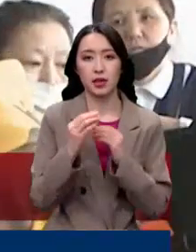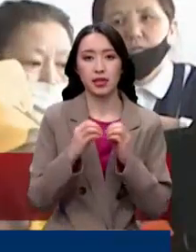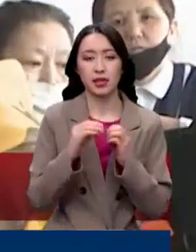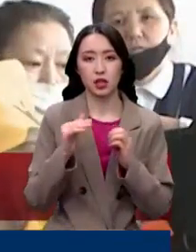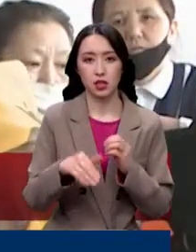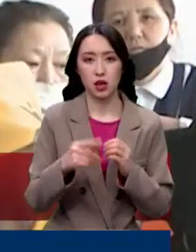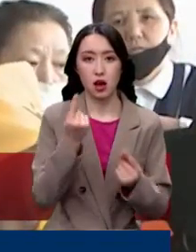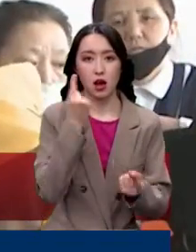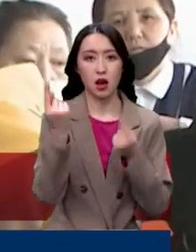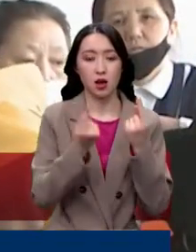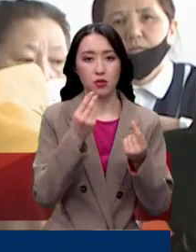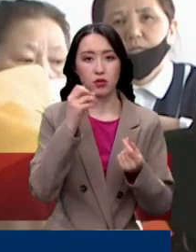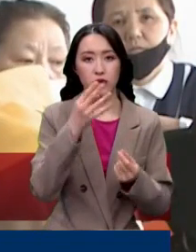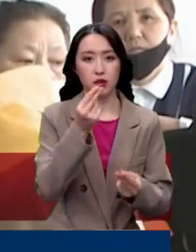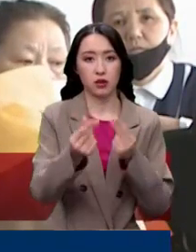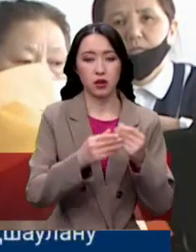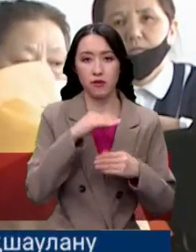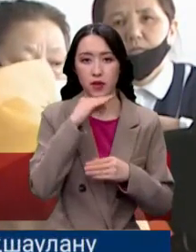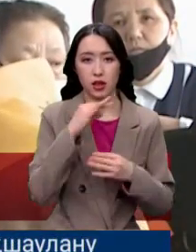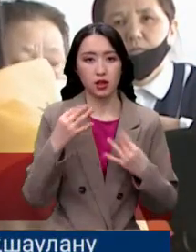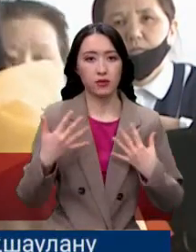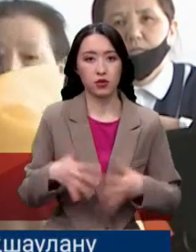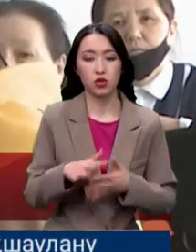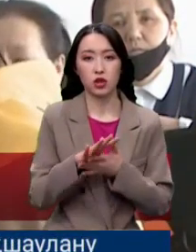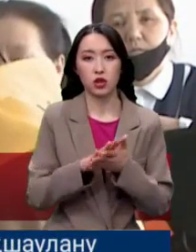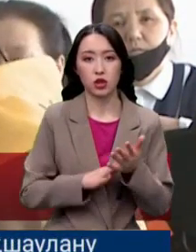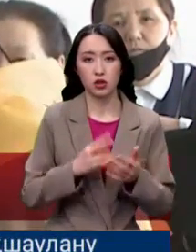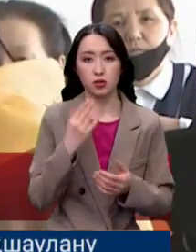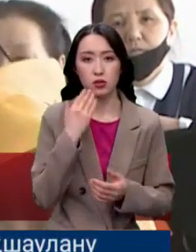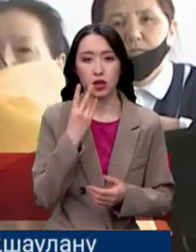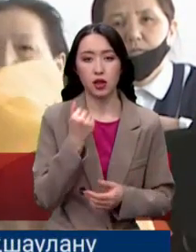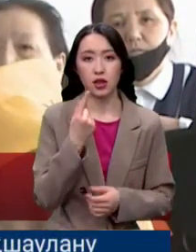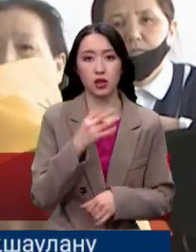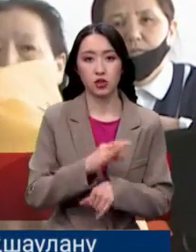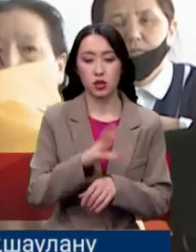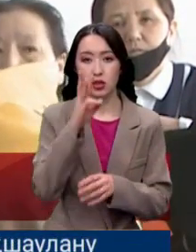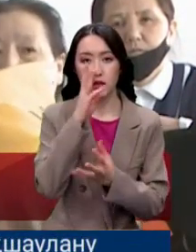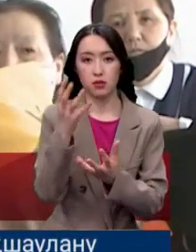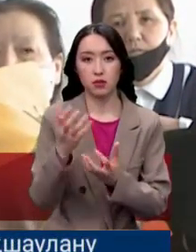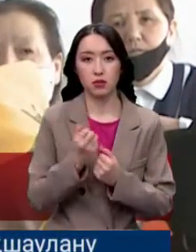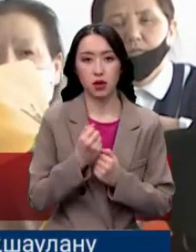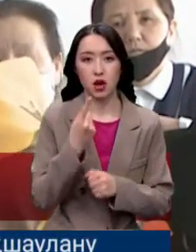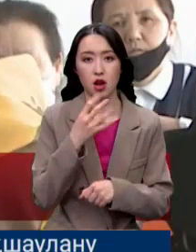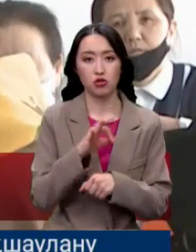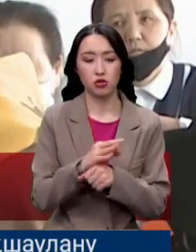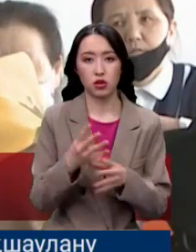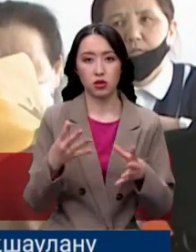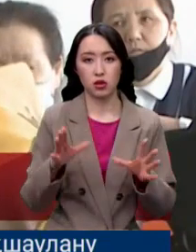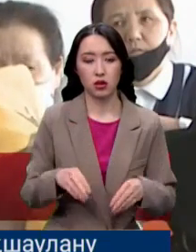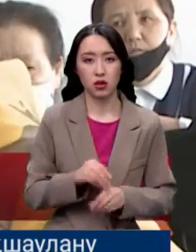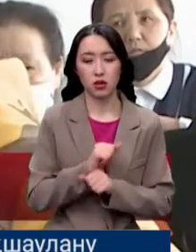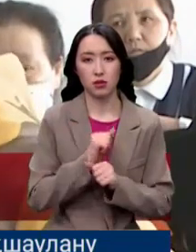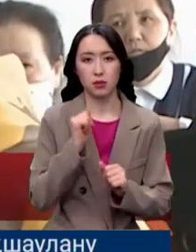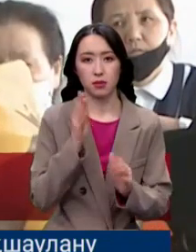На коммунальный только хватает эти деньги. Все. Ну, получается, на час. Вот зарплату получила, час только у нас на руках. Все.